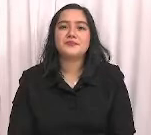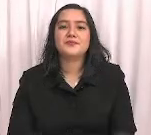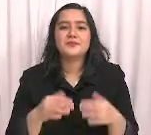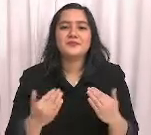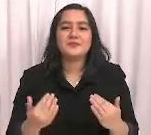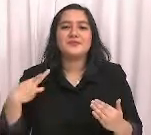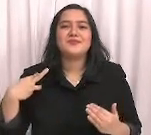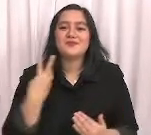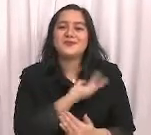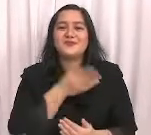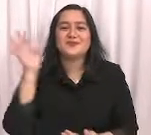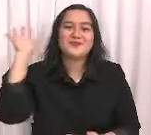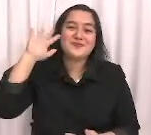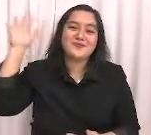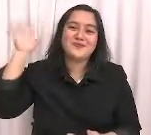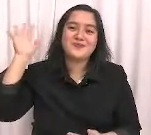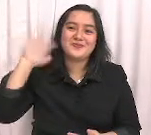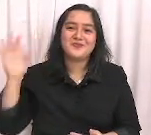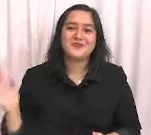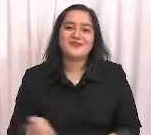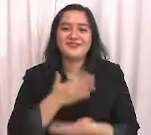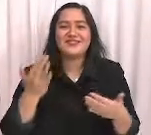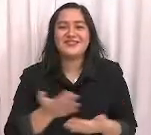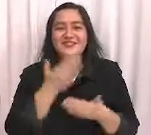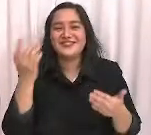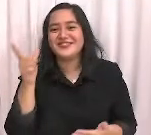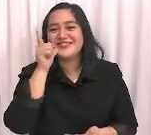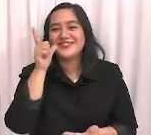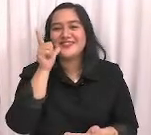po kami, mga kapatid. Happy lunch!